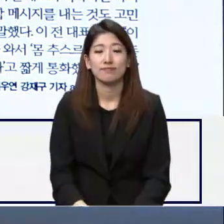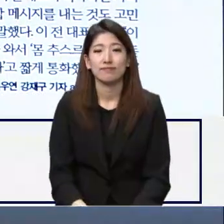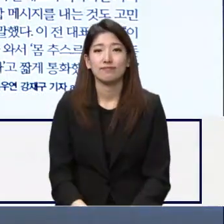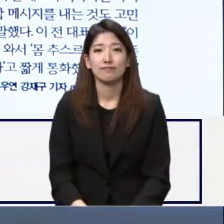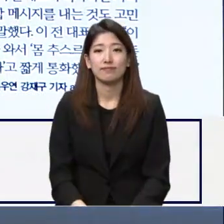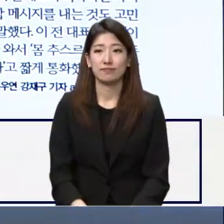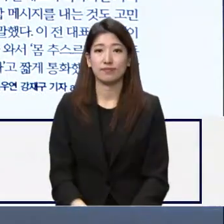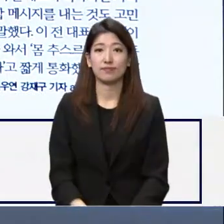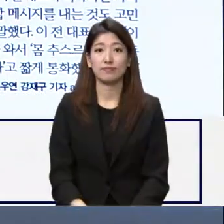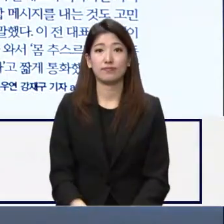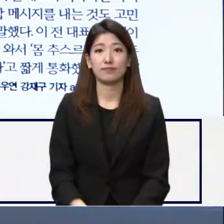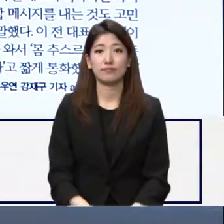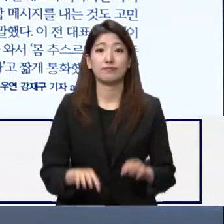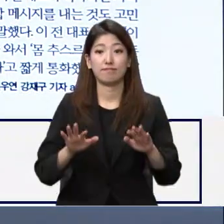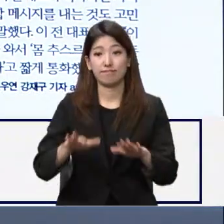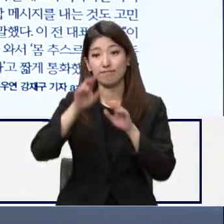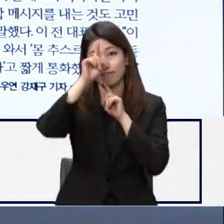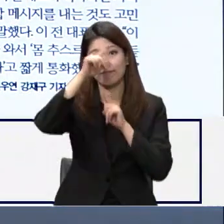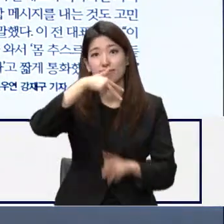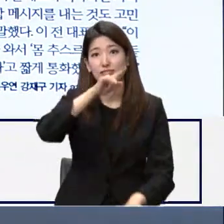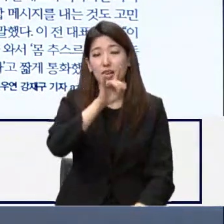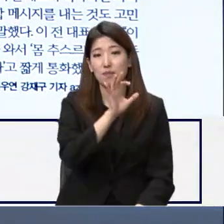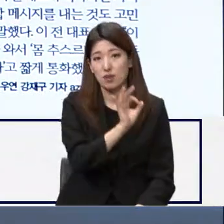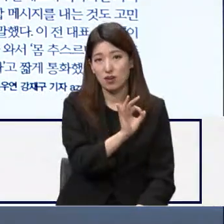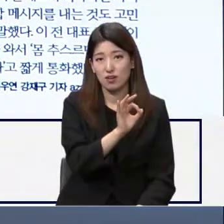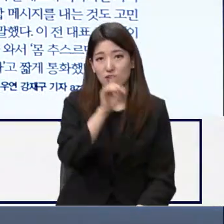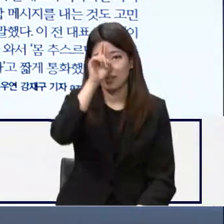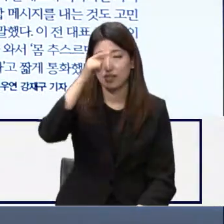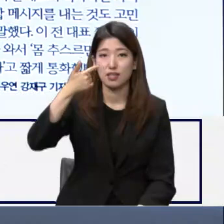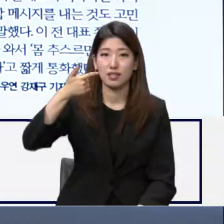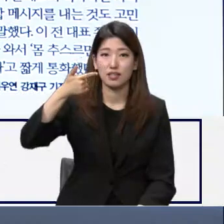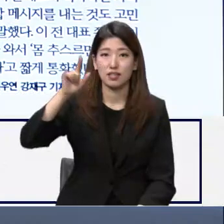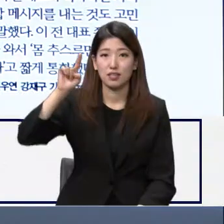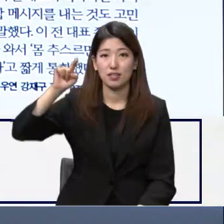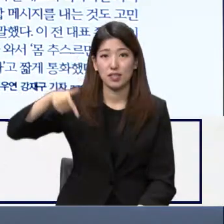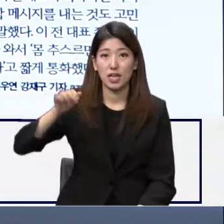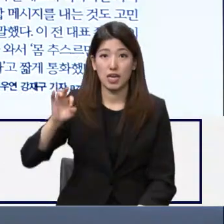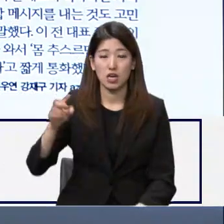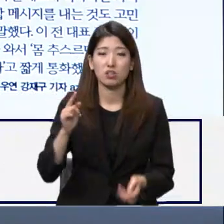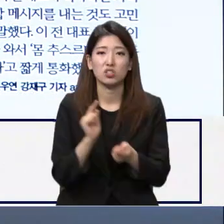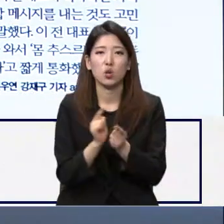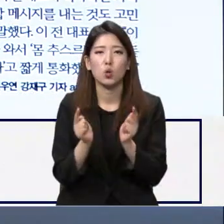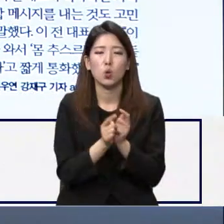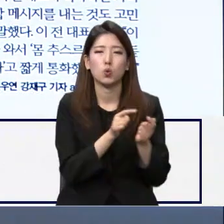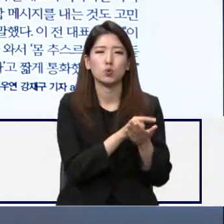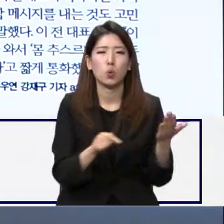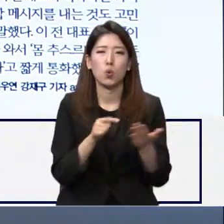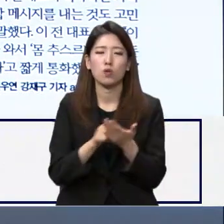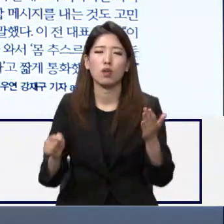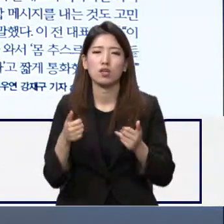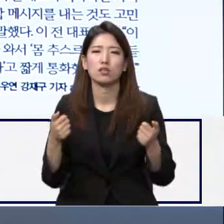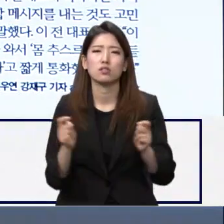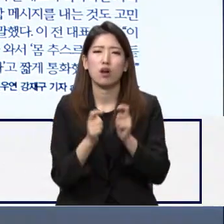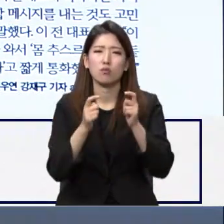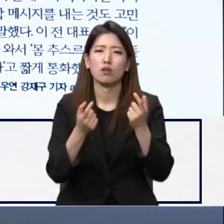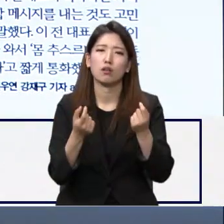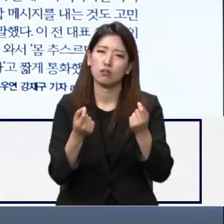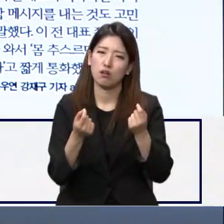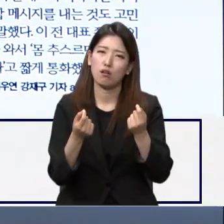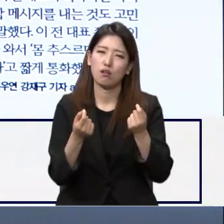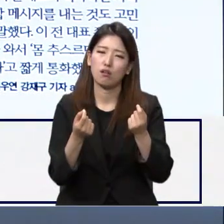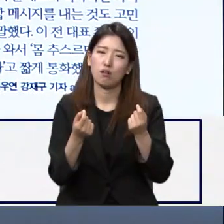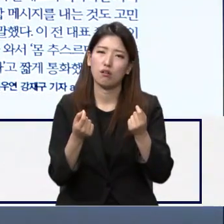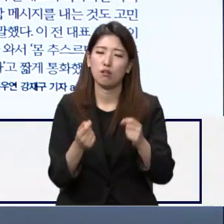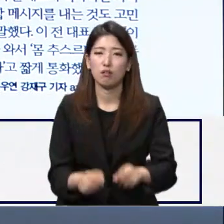말씀을 하셨습니다 지금 이재명 대표와 이낙연 전 대표는 제로섬이다라고 말씀을 하셨는데 이용우 의원님